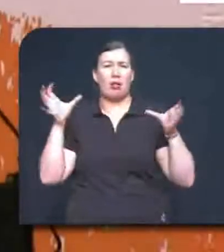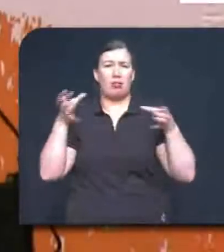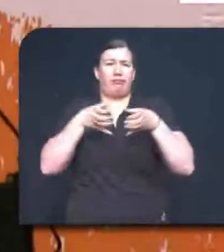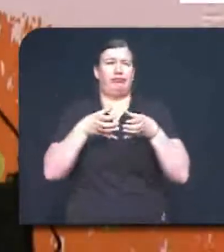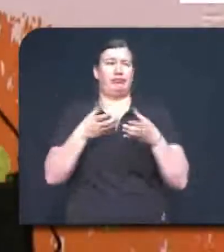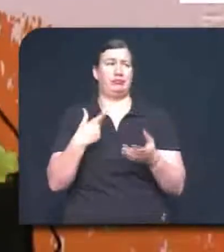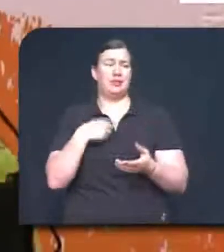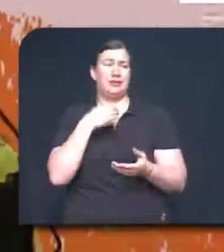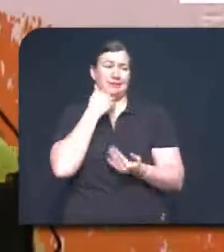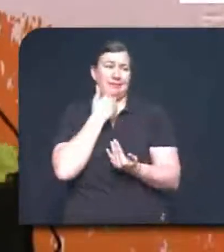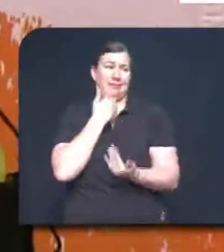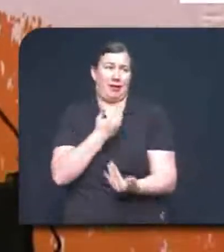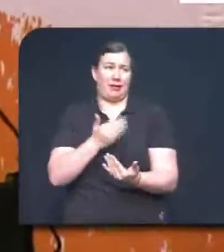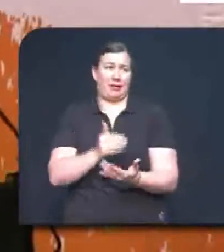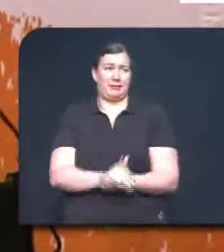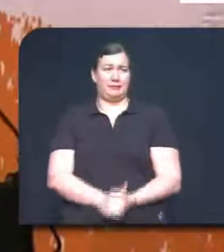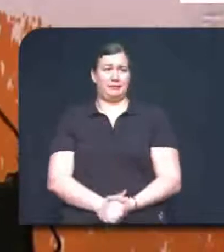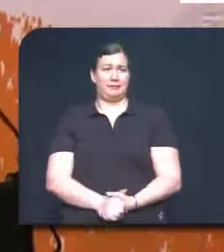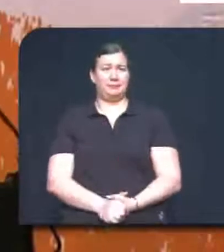danke